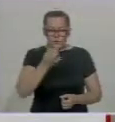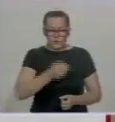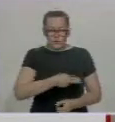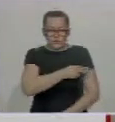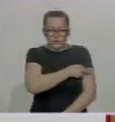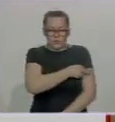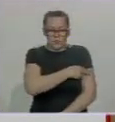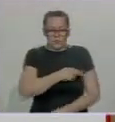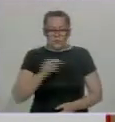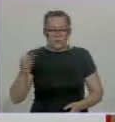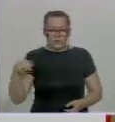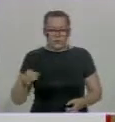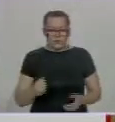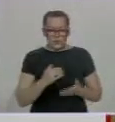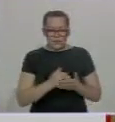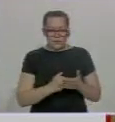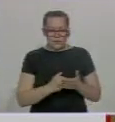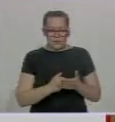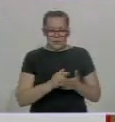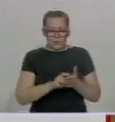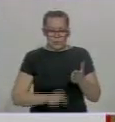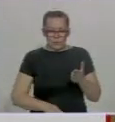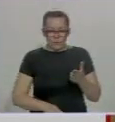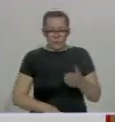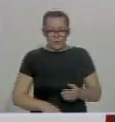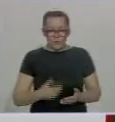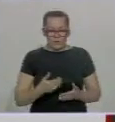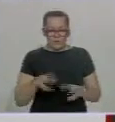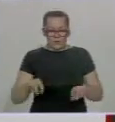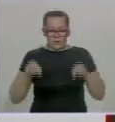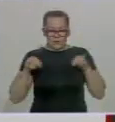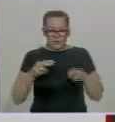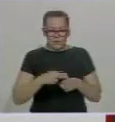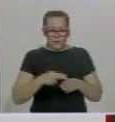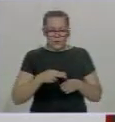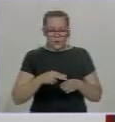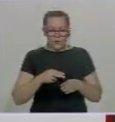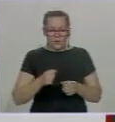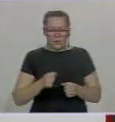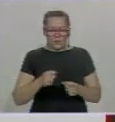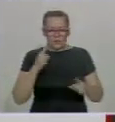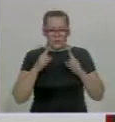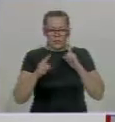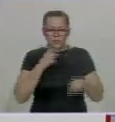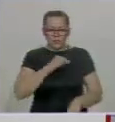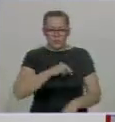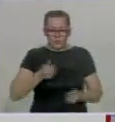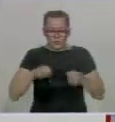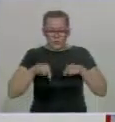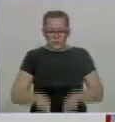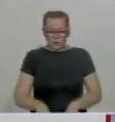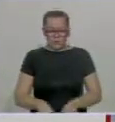Uniunii Sanitas. Lista problemelor identificate de personalul medical din județ în cadrul Comisiei de Dialog Social nu s-a încheiat